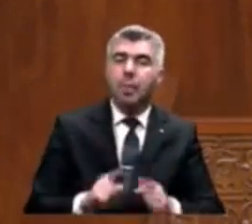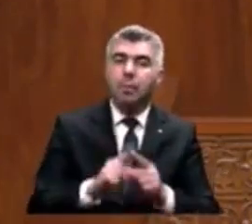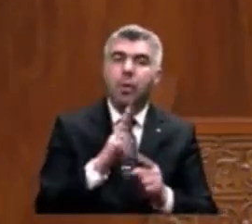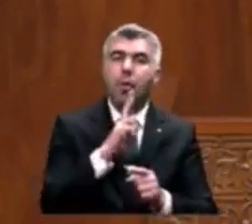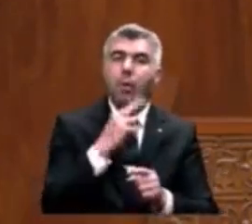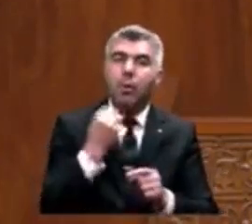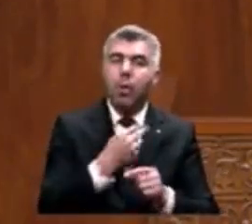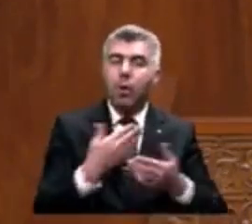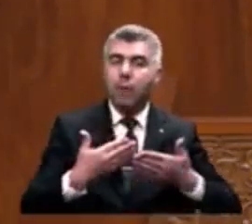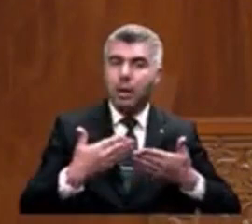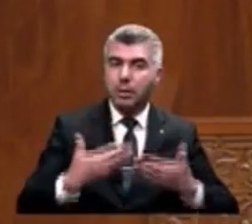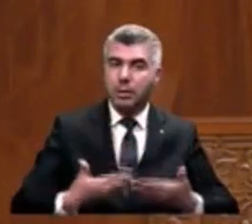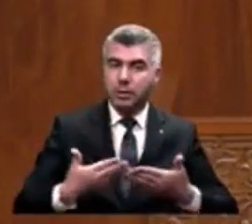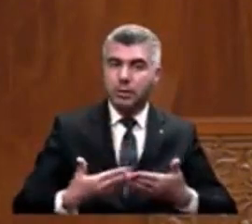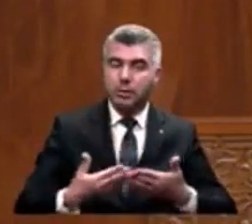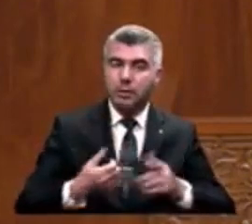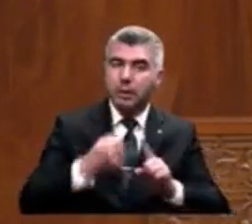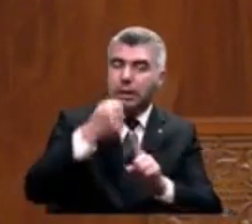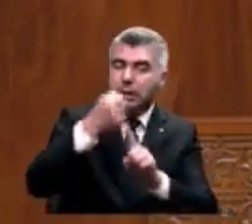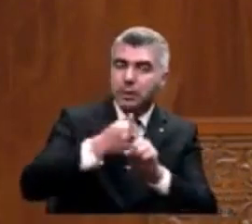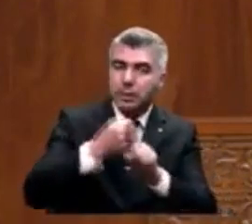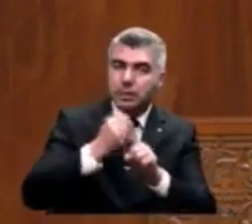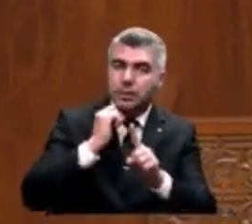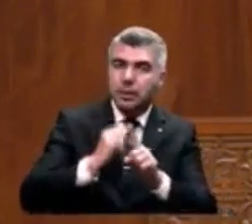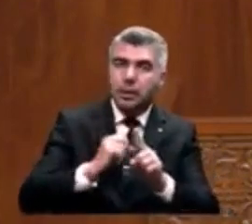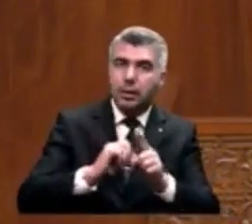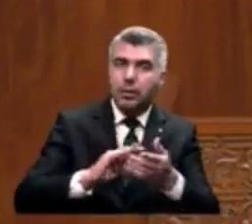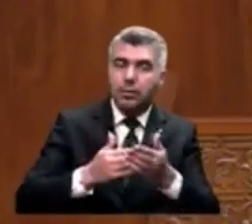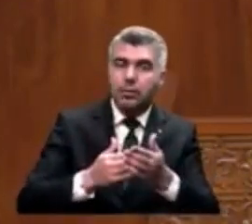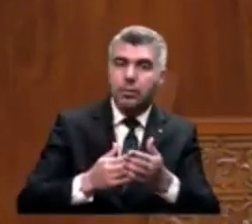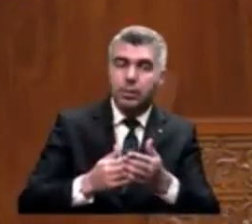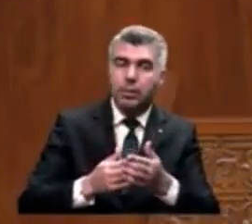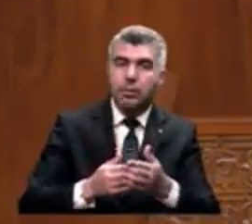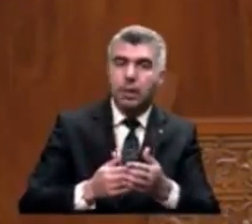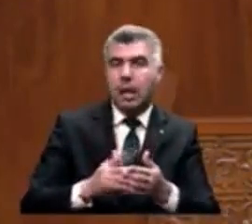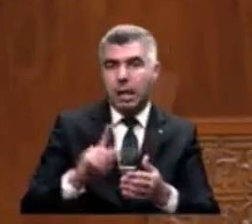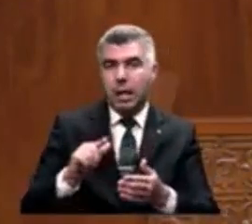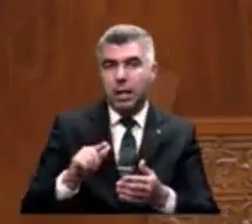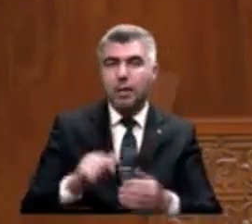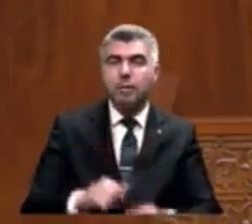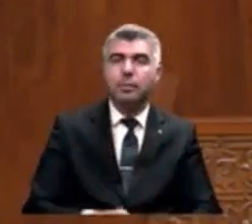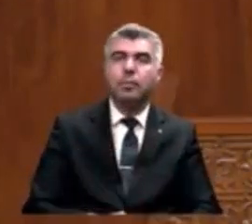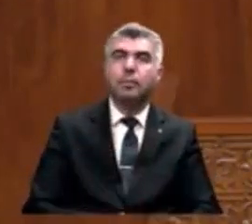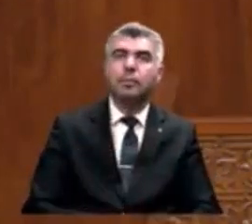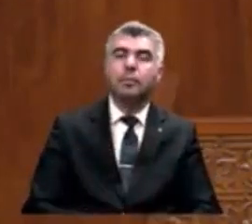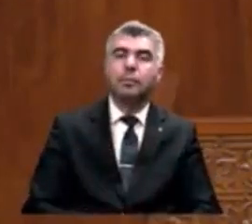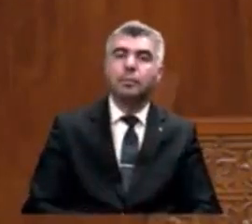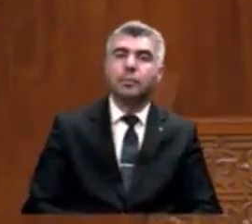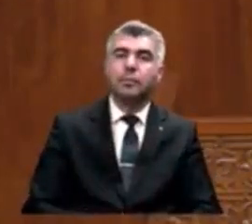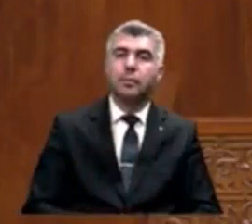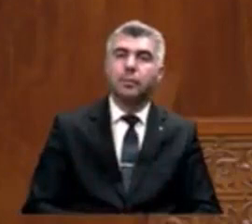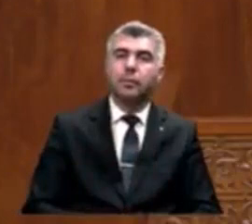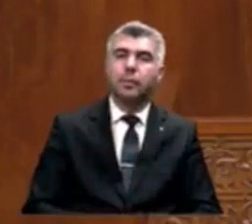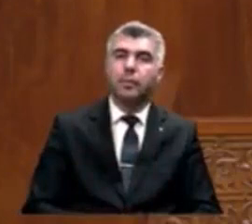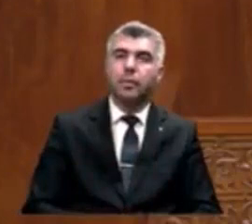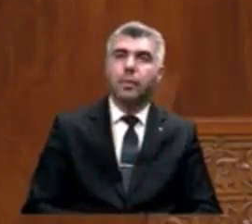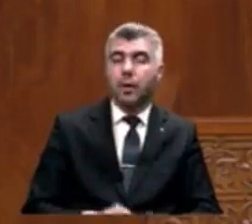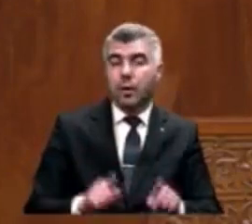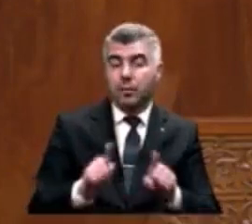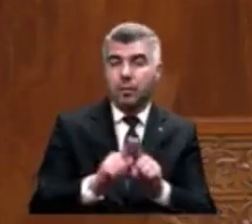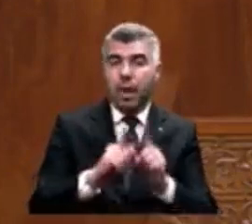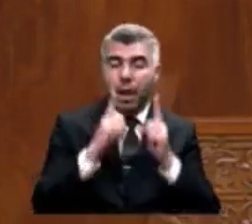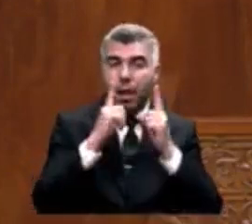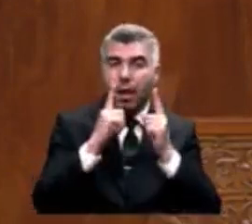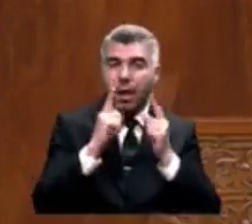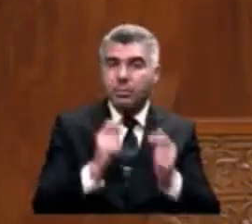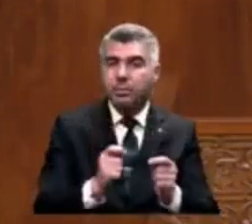في الوقت اللي هي تدير واحد المجهود راه طبيعة الحال يكون أيضا، وهذا تنشوف